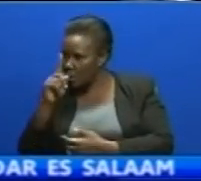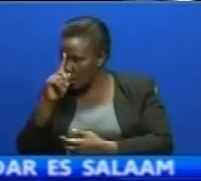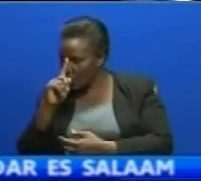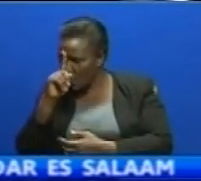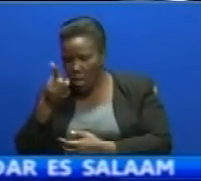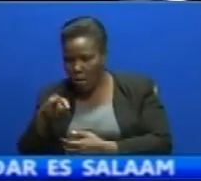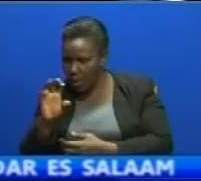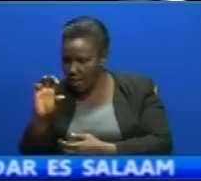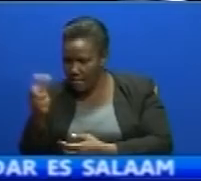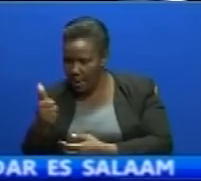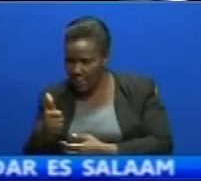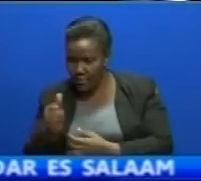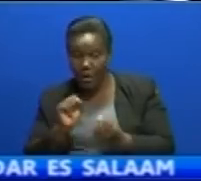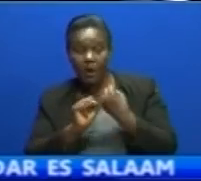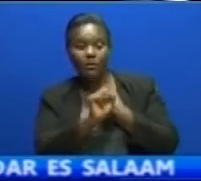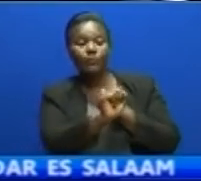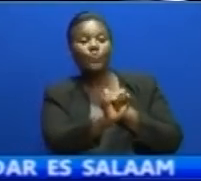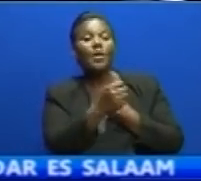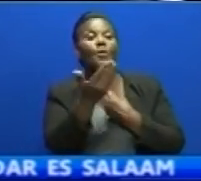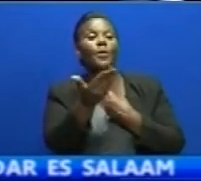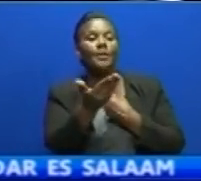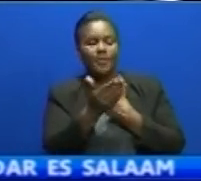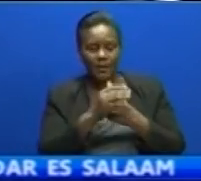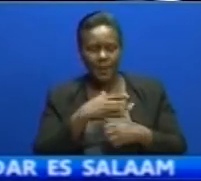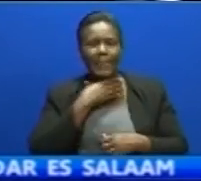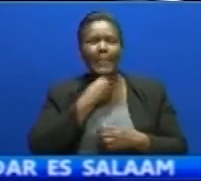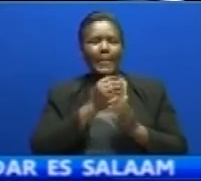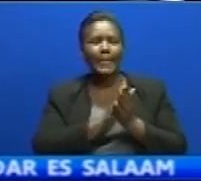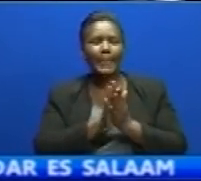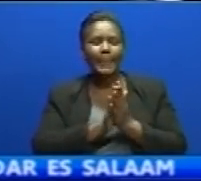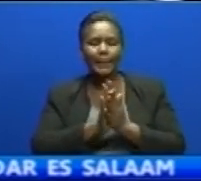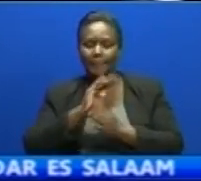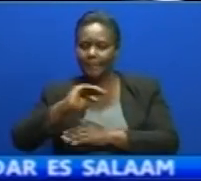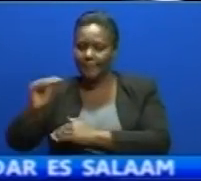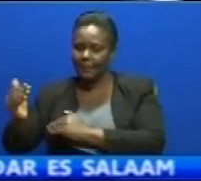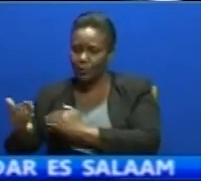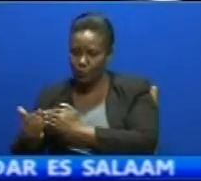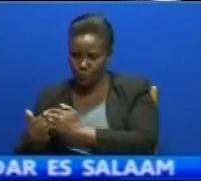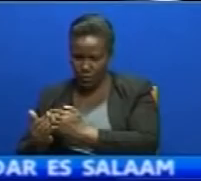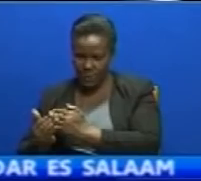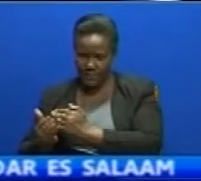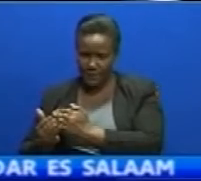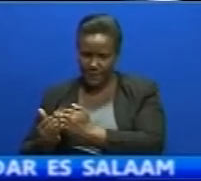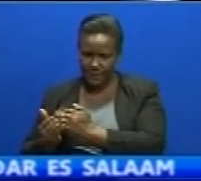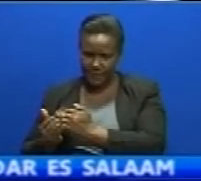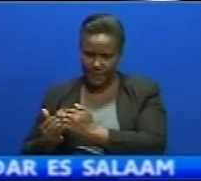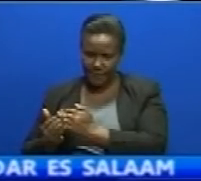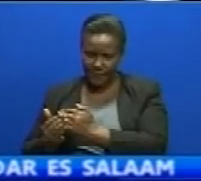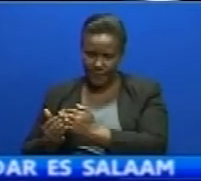wakiwazuia wale ambao baada ya kuhamasishwa wanaitikia, baada ya kuhimizwa na kutiwa